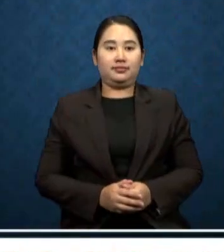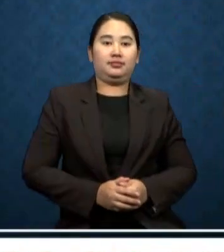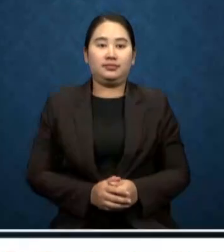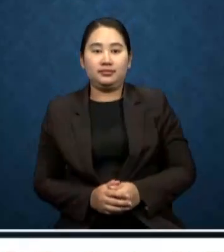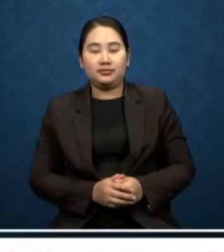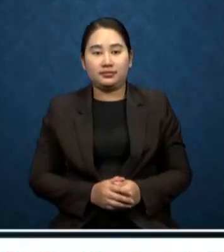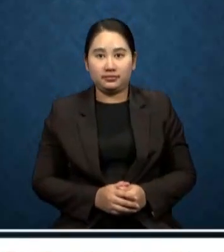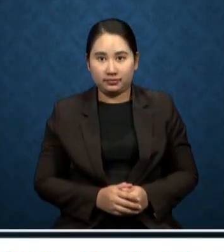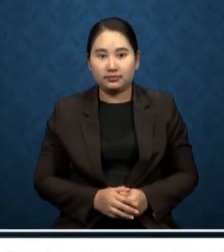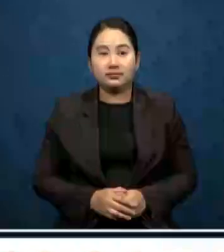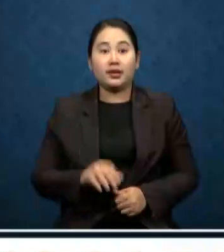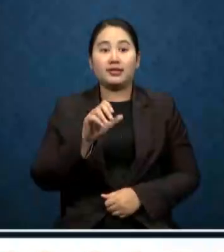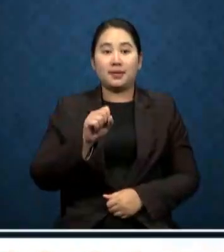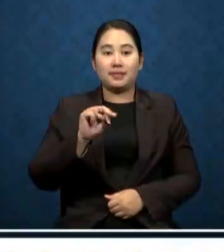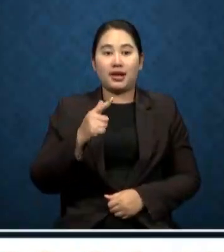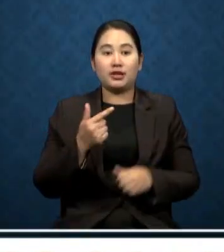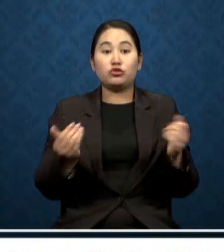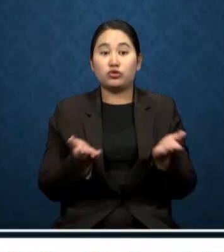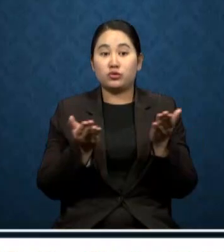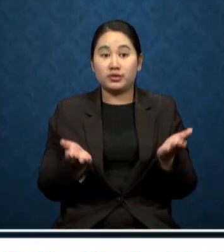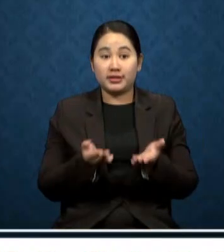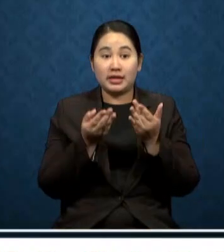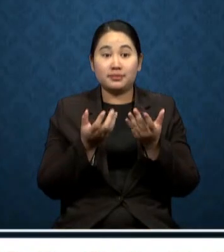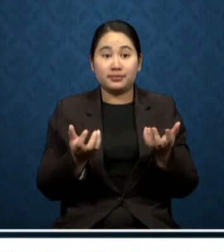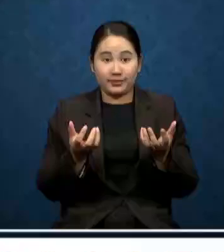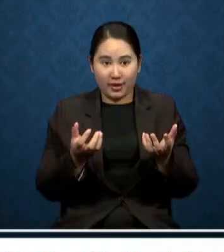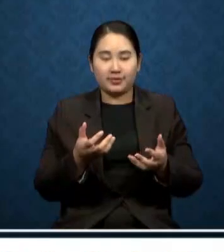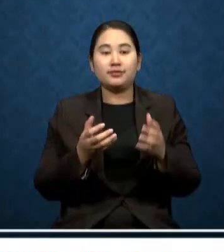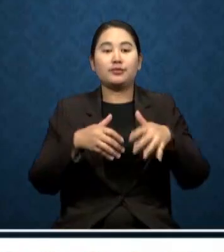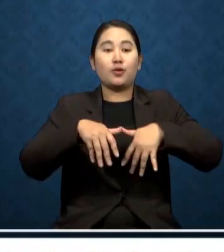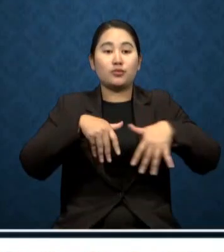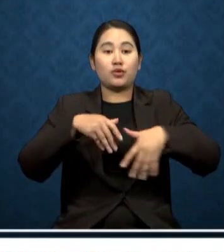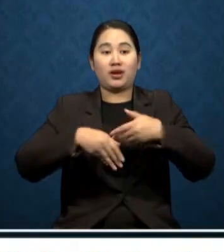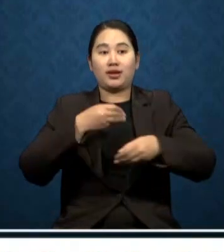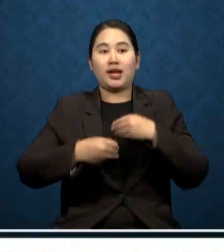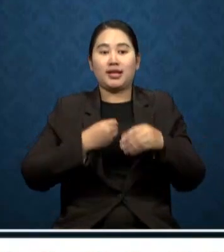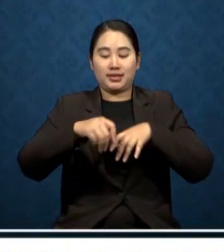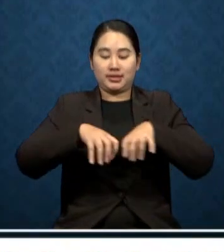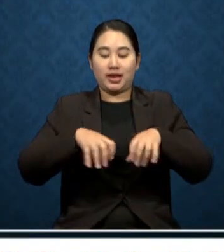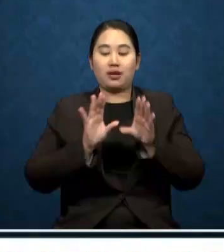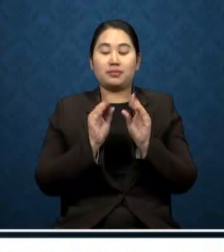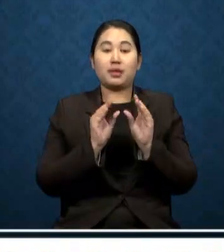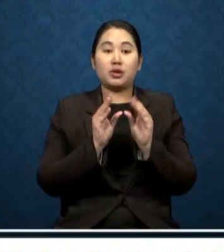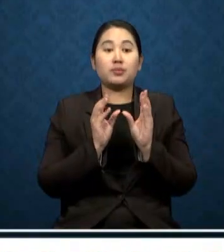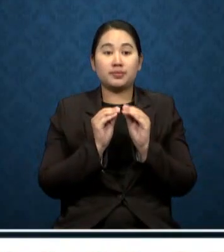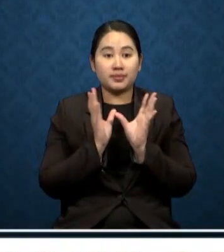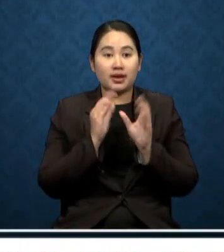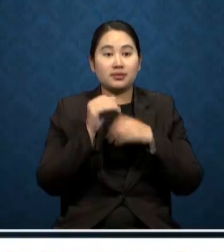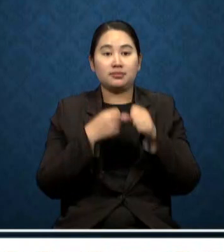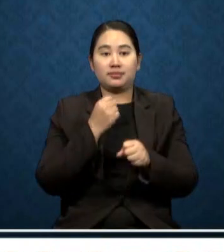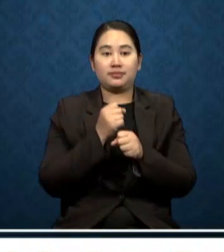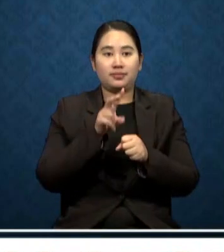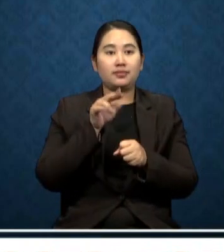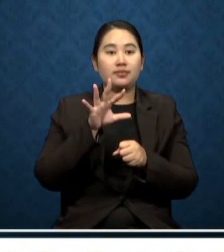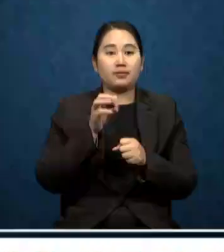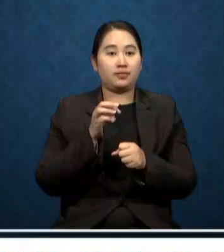ทางสำหงงานส่เสรมมศฐกิเพสังคมจะจัดประจุมสมัชา2.266 เราก็